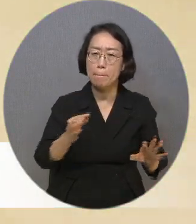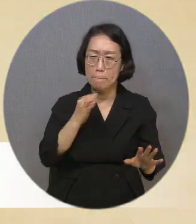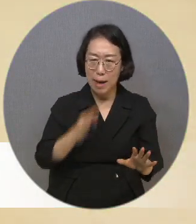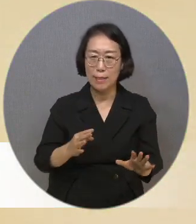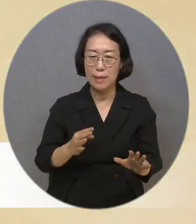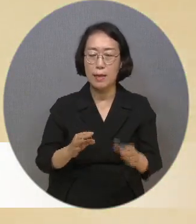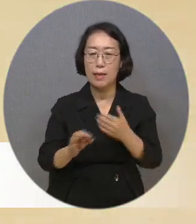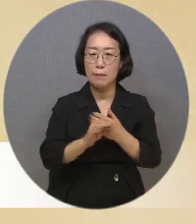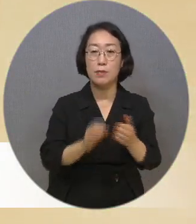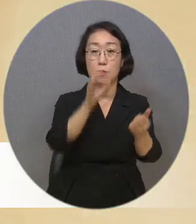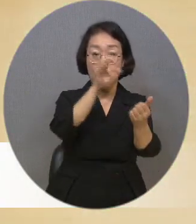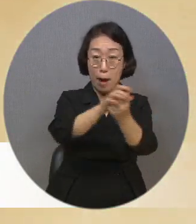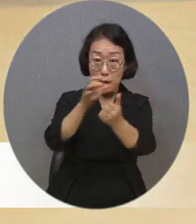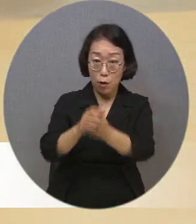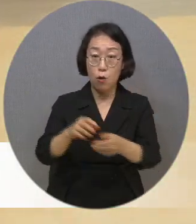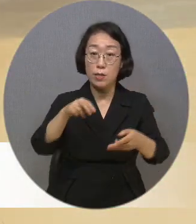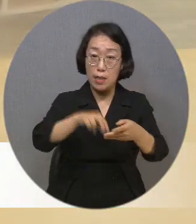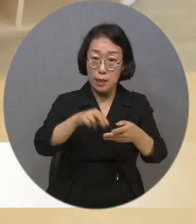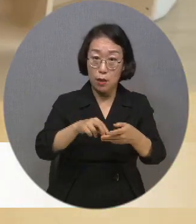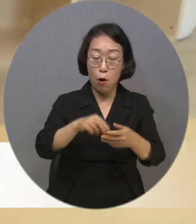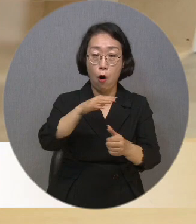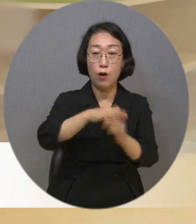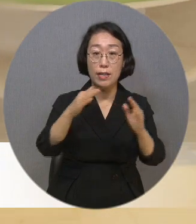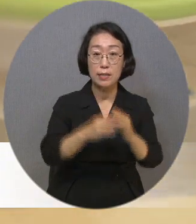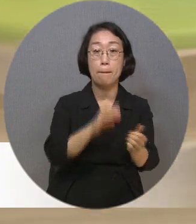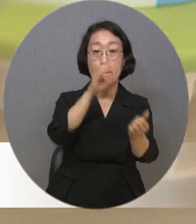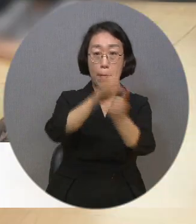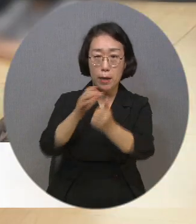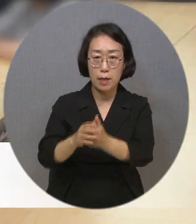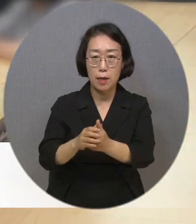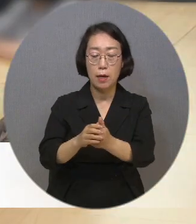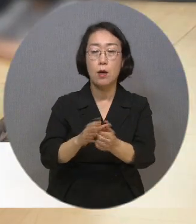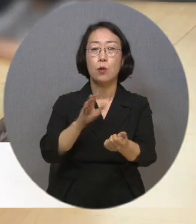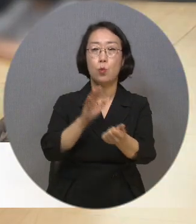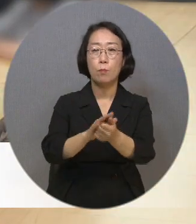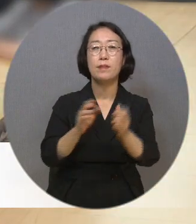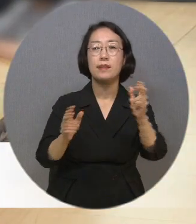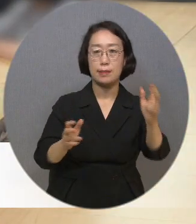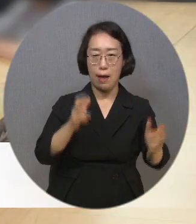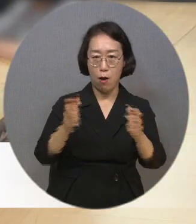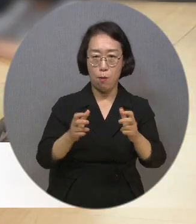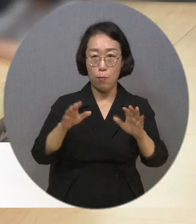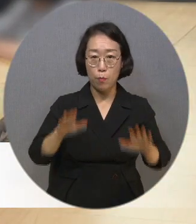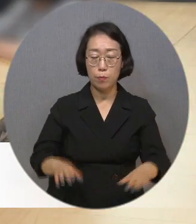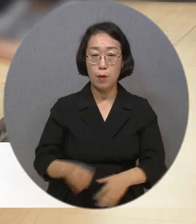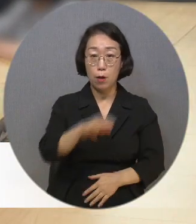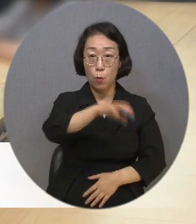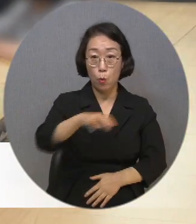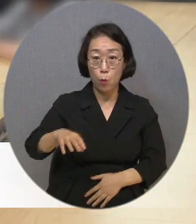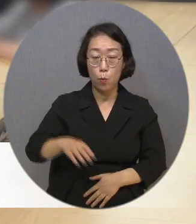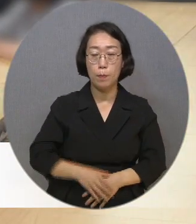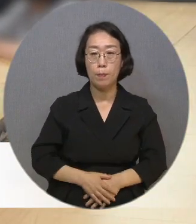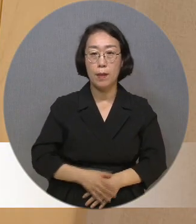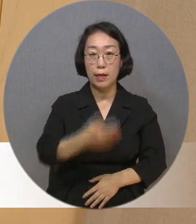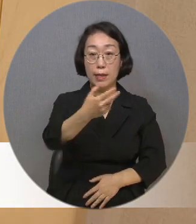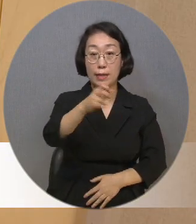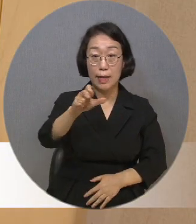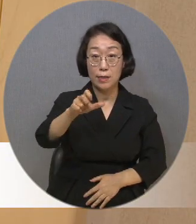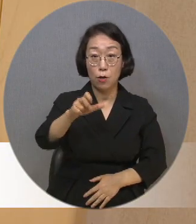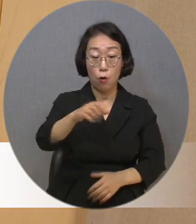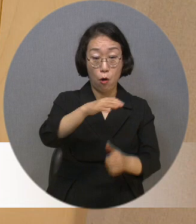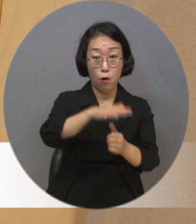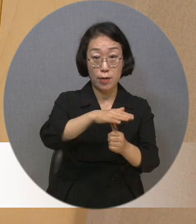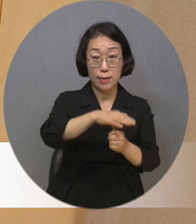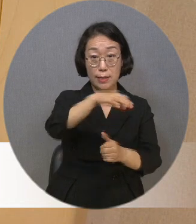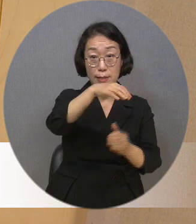어린이집이나 육아종합지원센터를 이용할 수 있도록 지원하는 사업입니다. 현재 26개 시군에서 75개